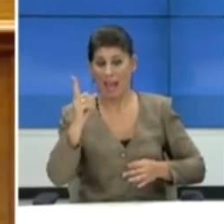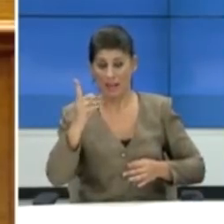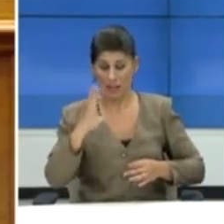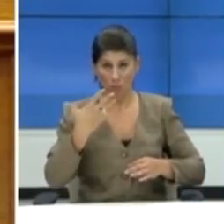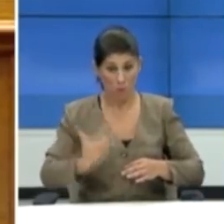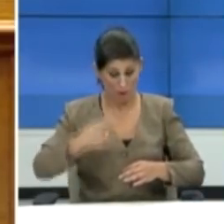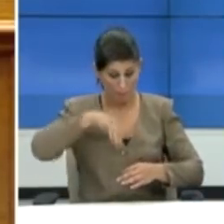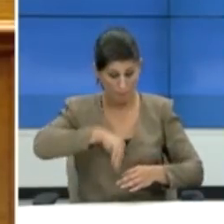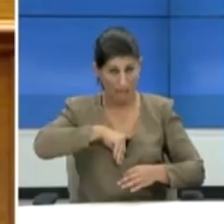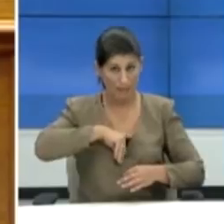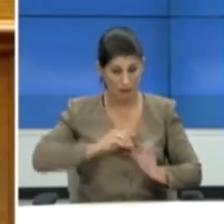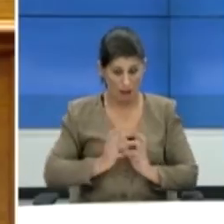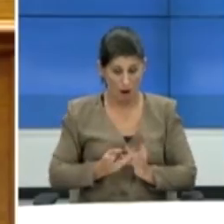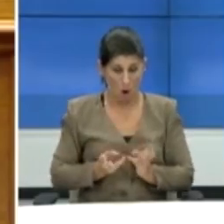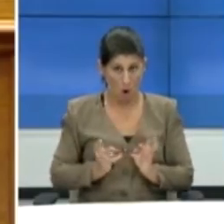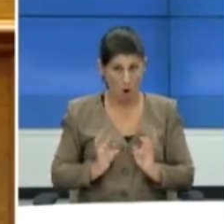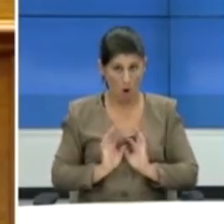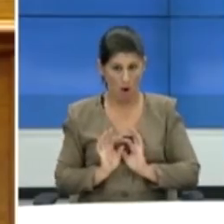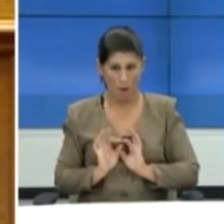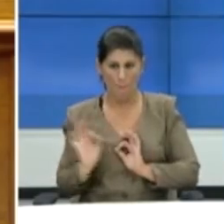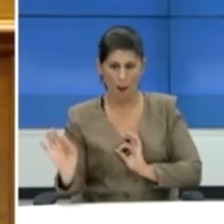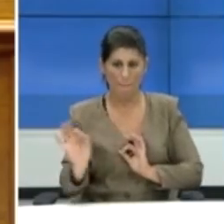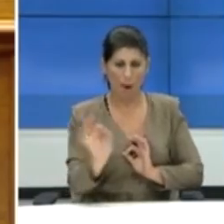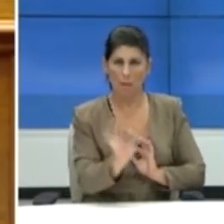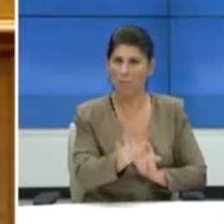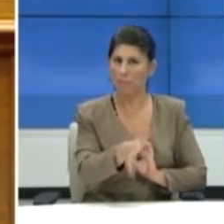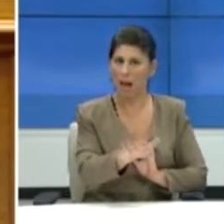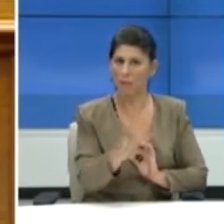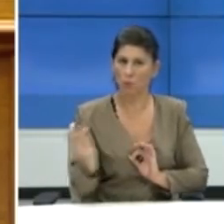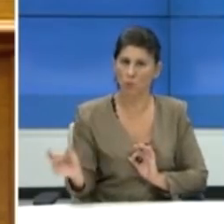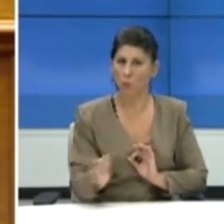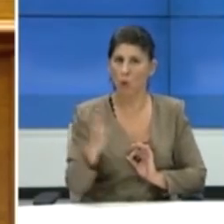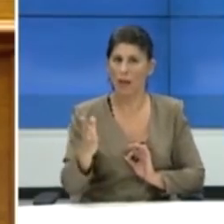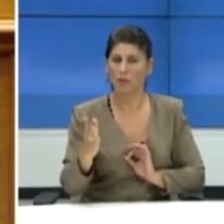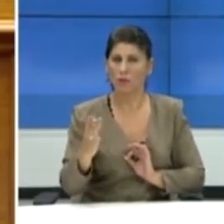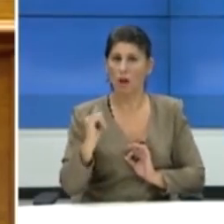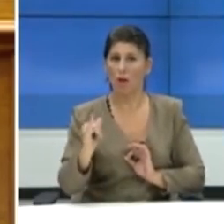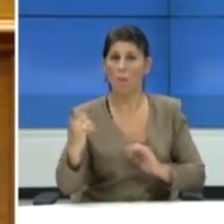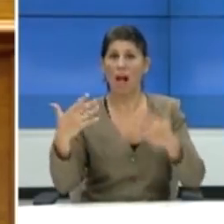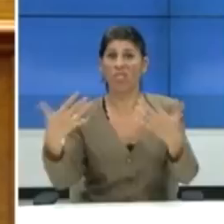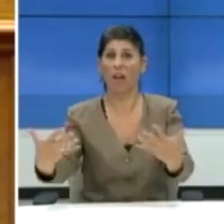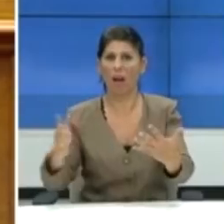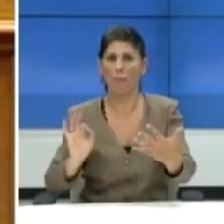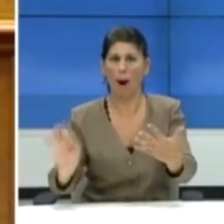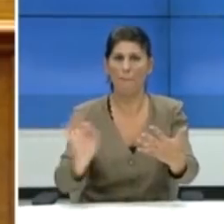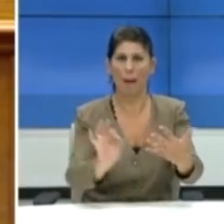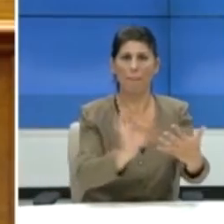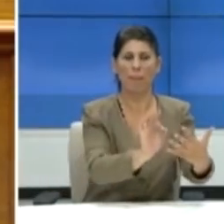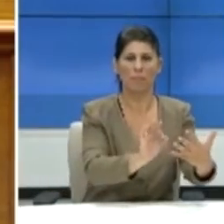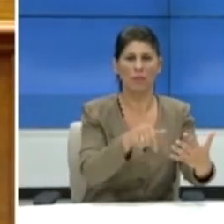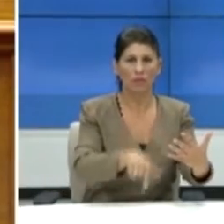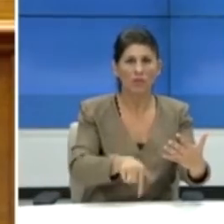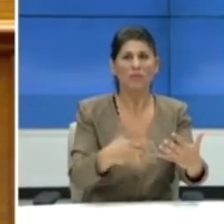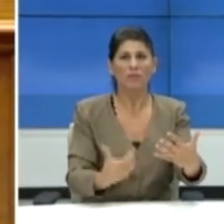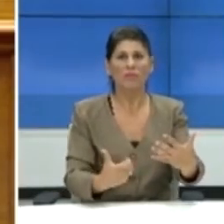στον κορονοϊό τον μεταδίδει κατά μέσο όρο τουλάχιστον σε άλλους 10, τότε έχουν κάνει